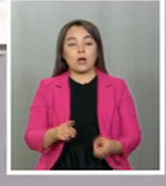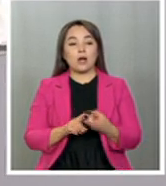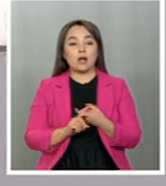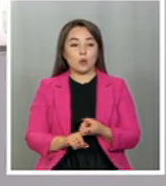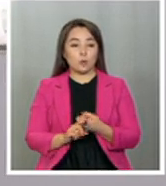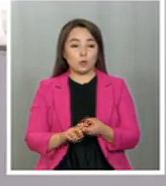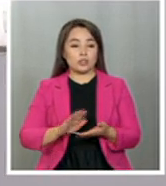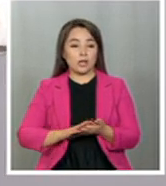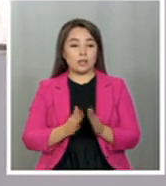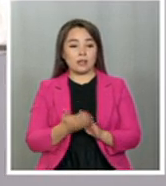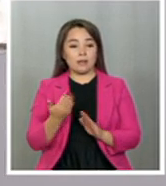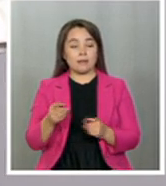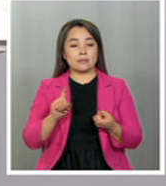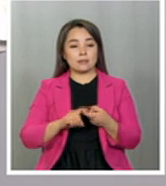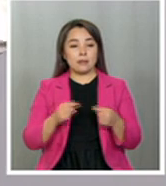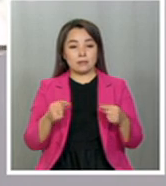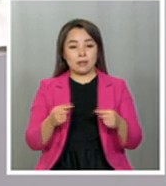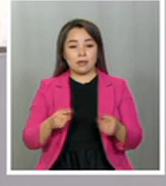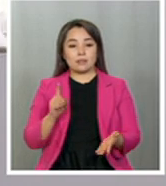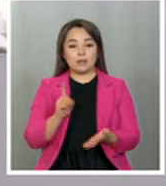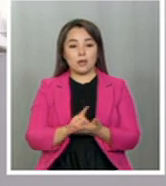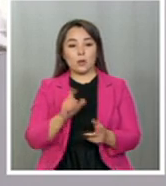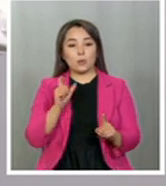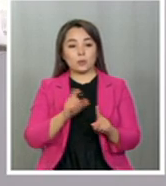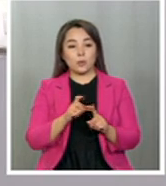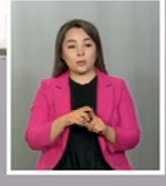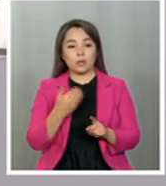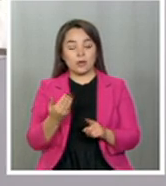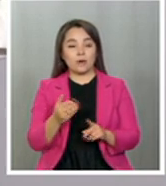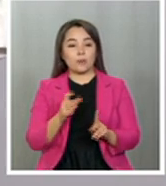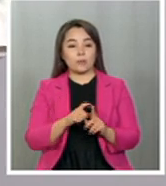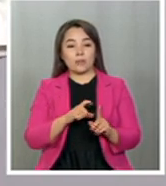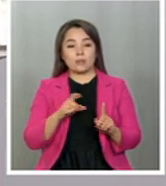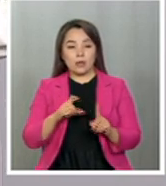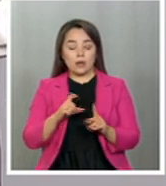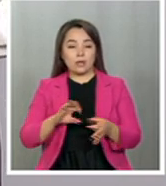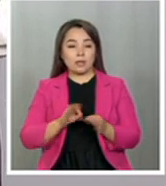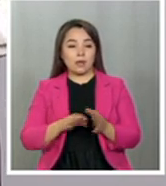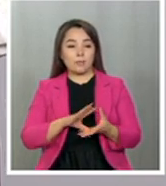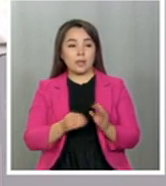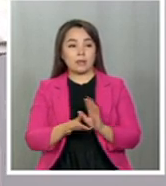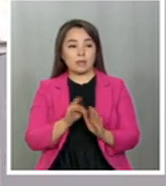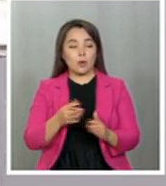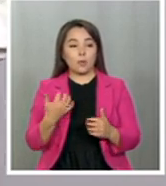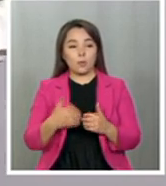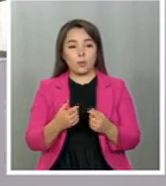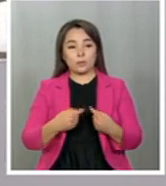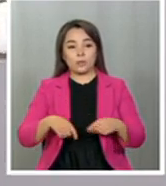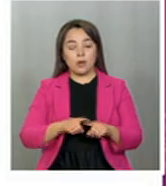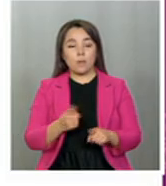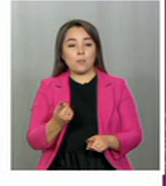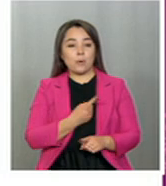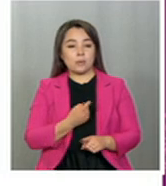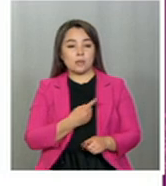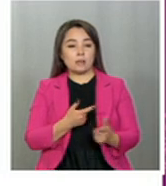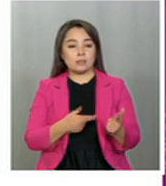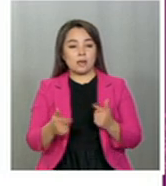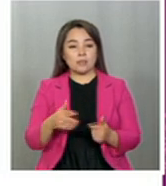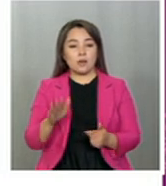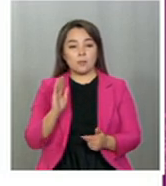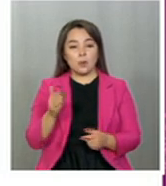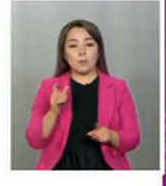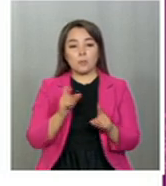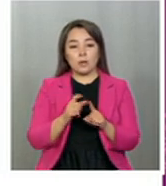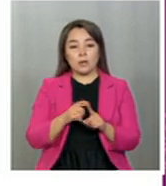коммуникативтік жағдаятқа сай тиісті сөздер мен фразаларды таңдай отырып, орта көлемді монолог дайындайсыз.